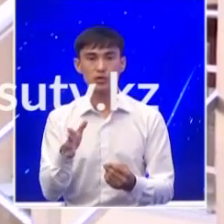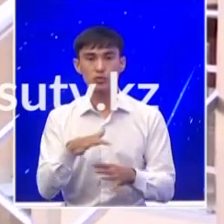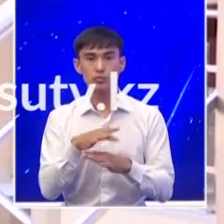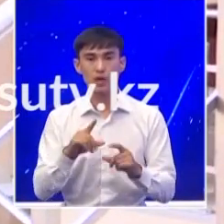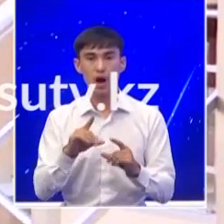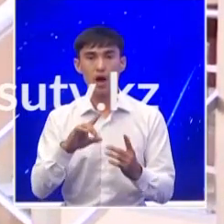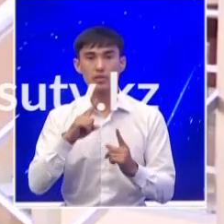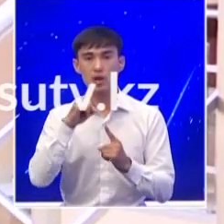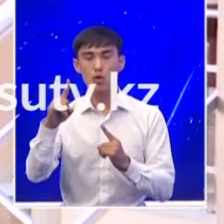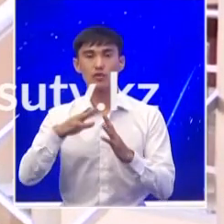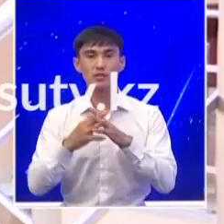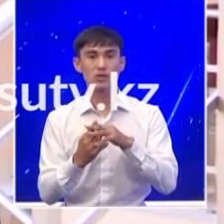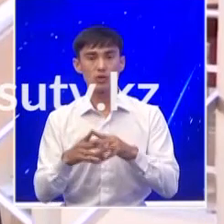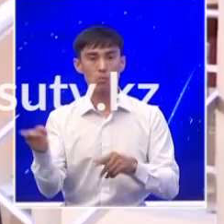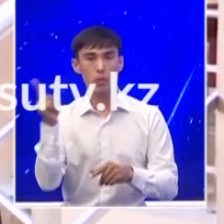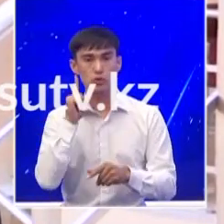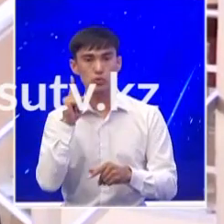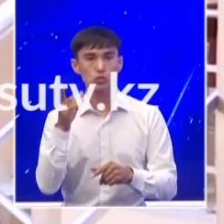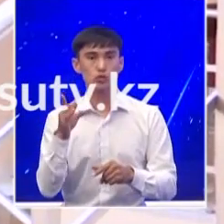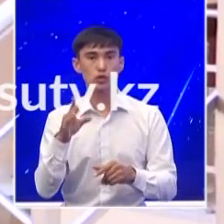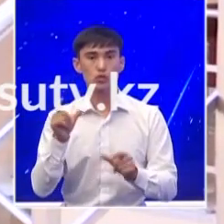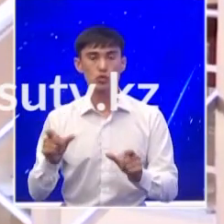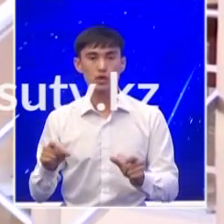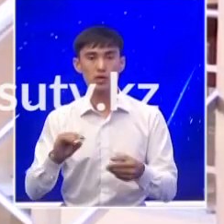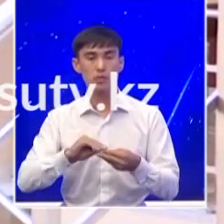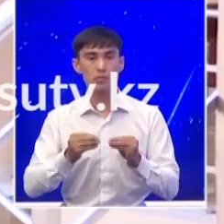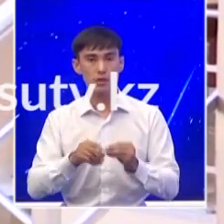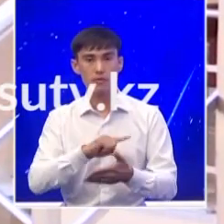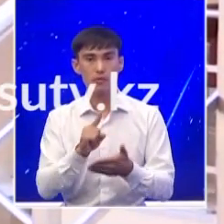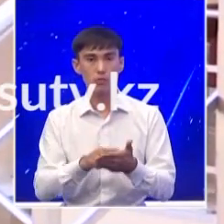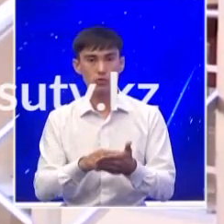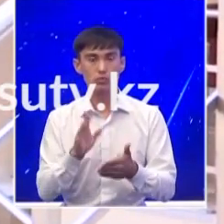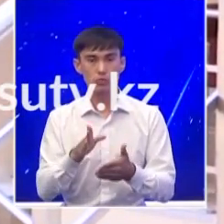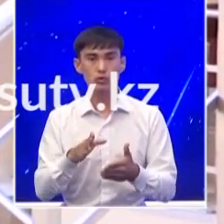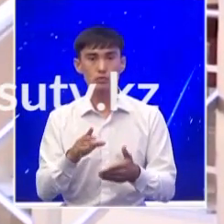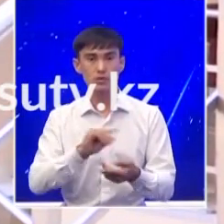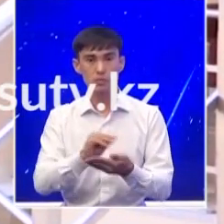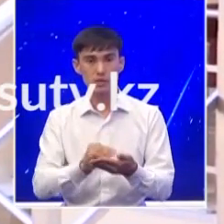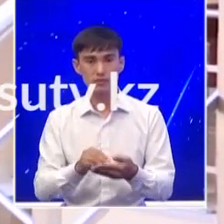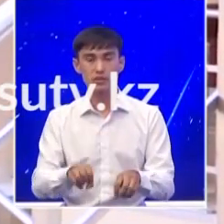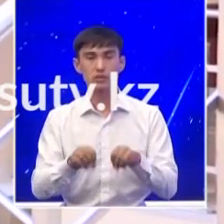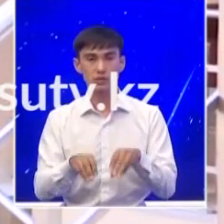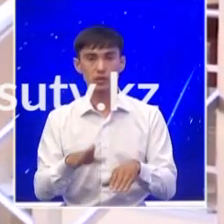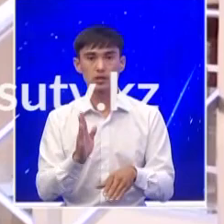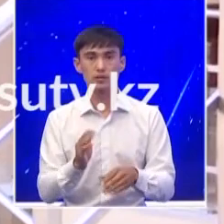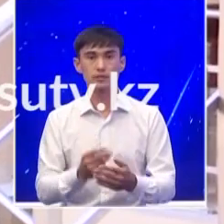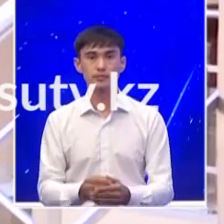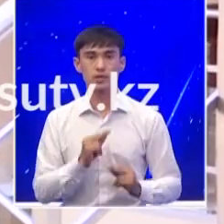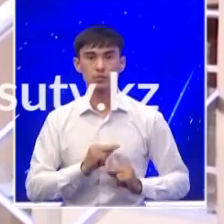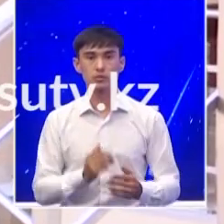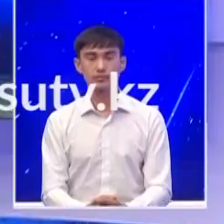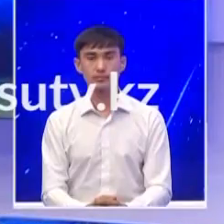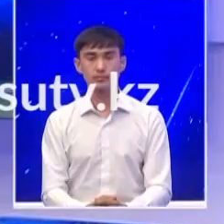Отдаленные села, послушать людей, наболевшие вопросы, которые будут подниматься, будем записывать и принимать к работе, к